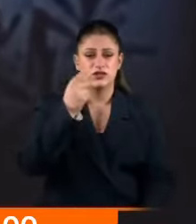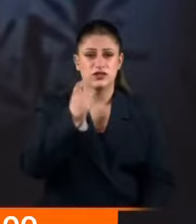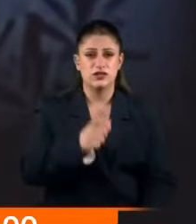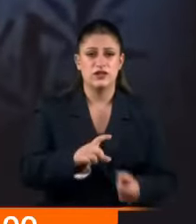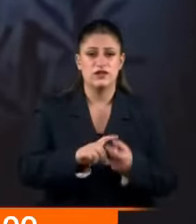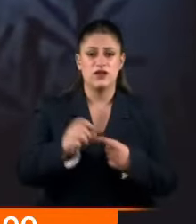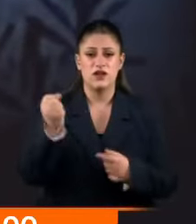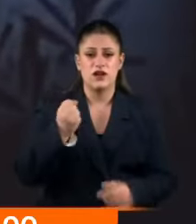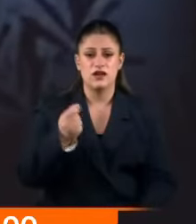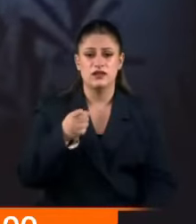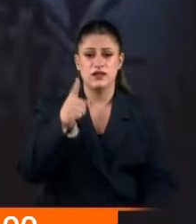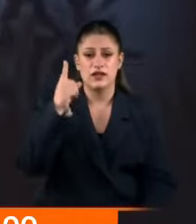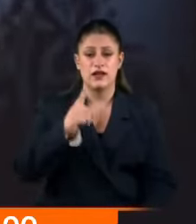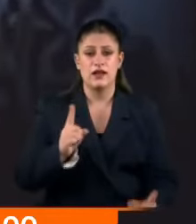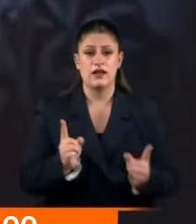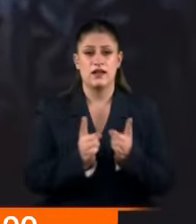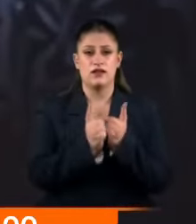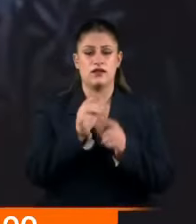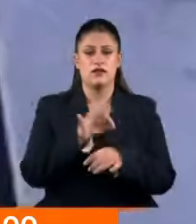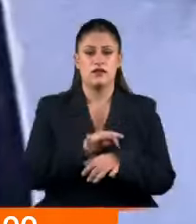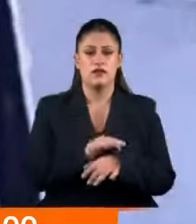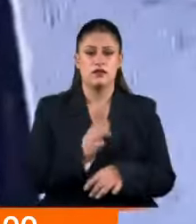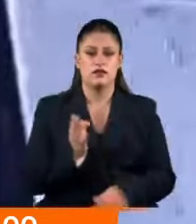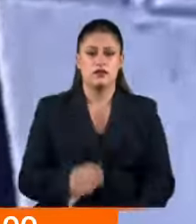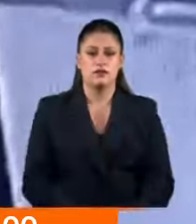katilinin ilk karşılaştığı an.